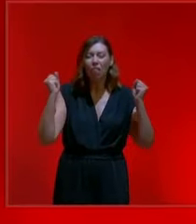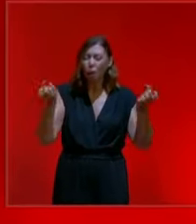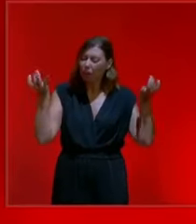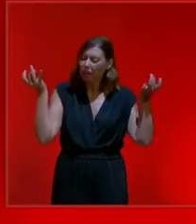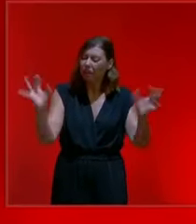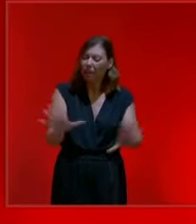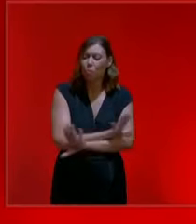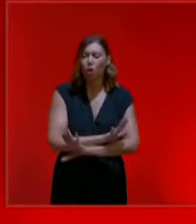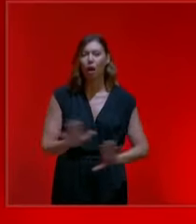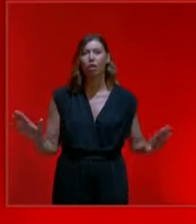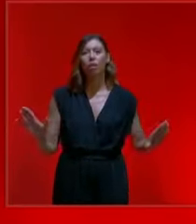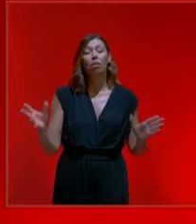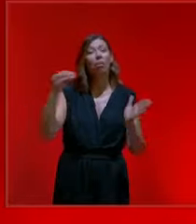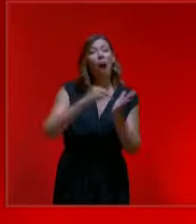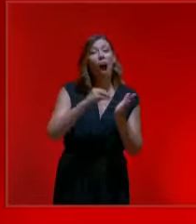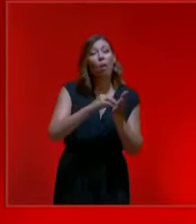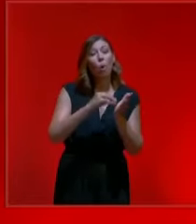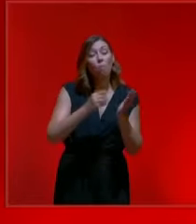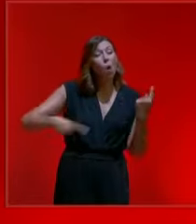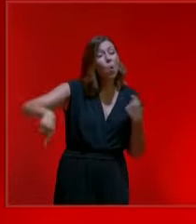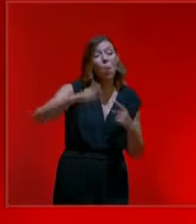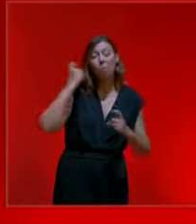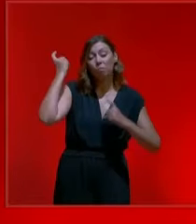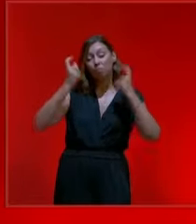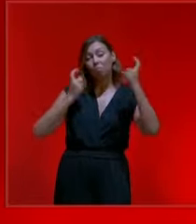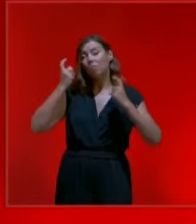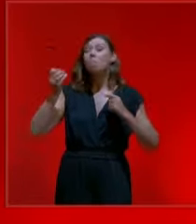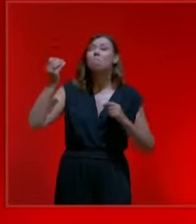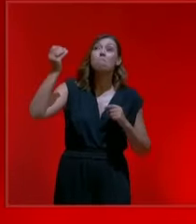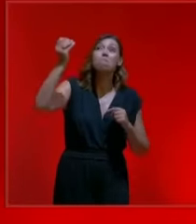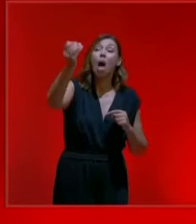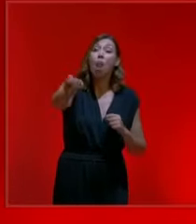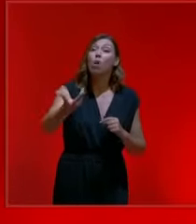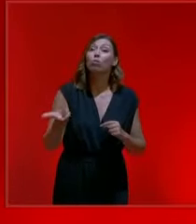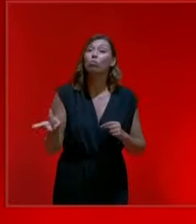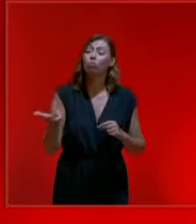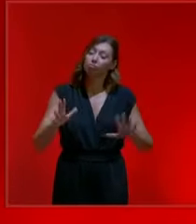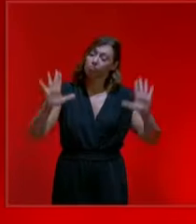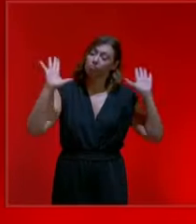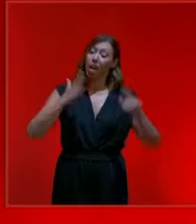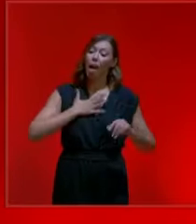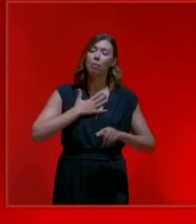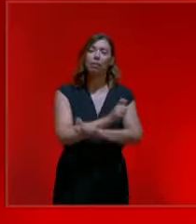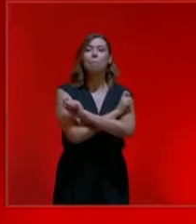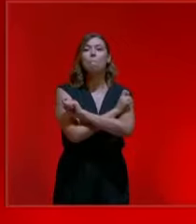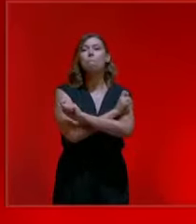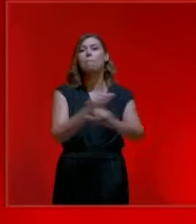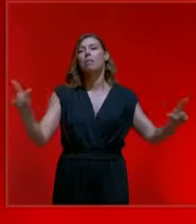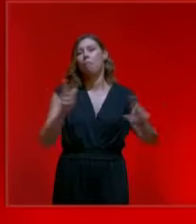πολλά ερωτηματικά για το ποια είναι τα επόμενα βήματα. Στέλνουμε λοιπόν ένα ξεκάθαρο μήνυμα, κύριοι της